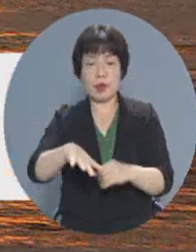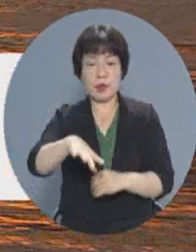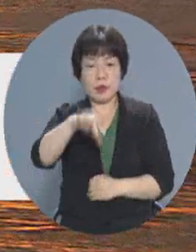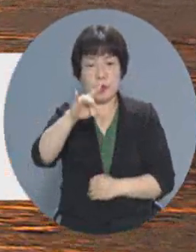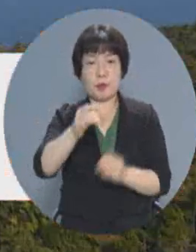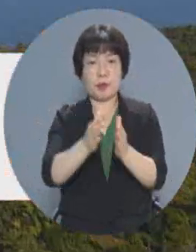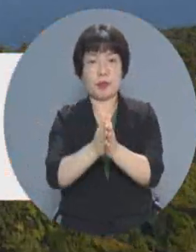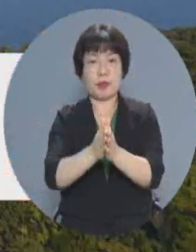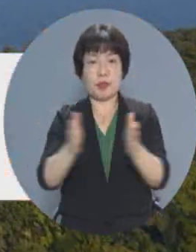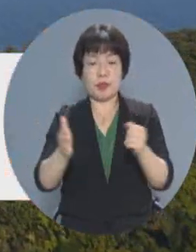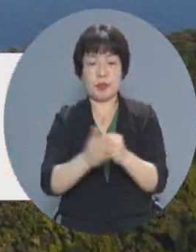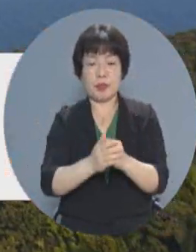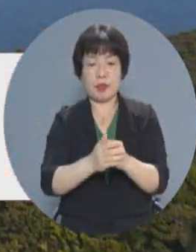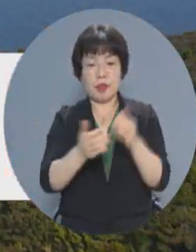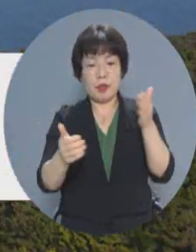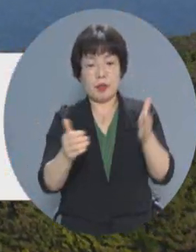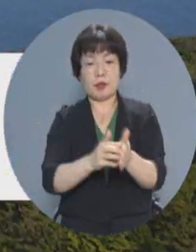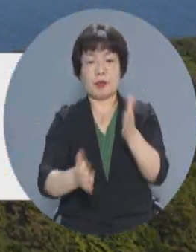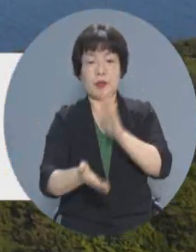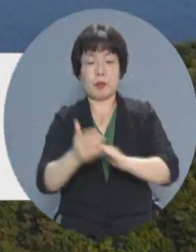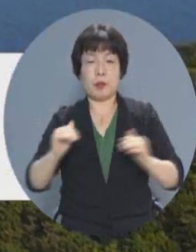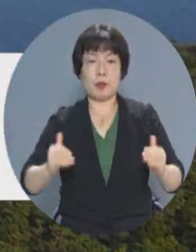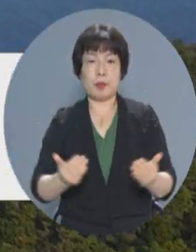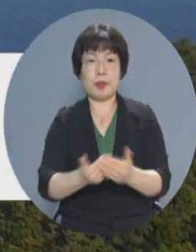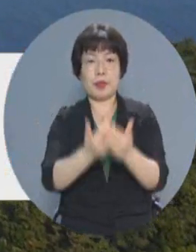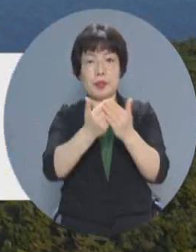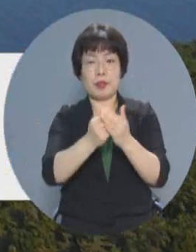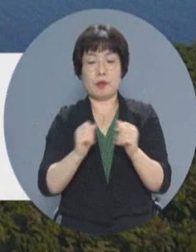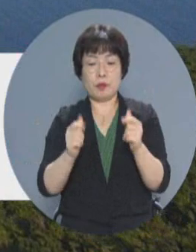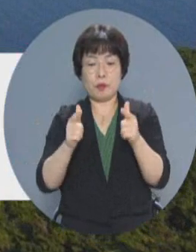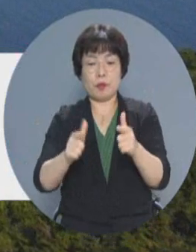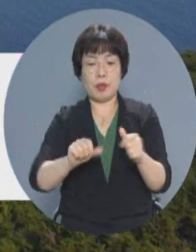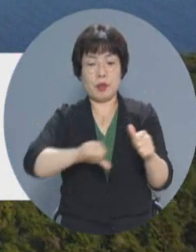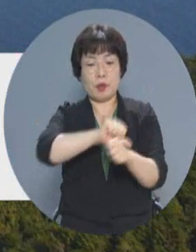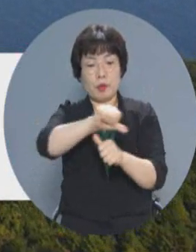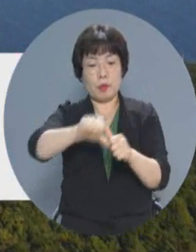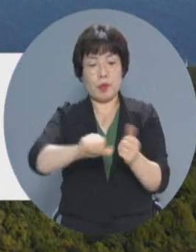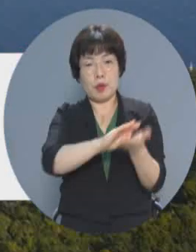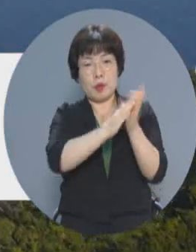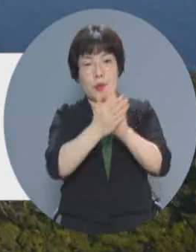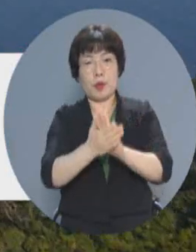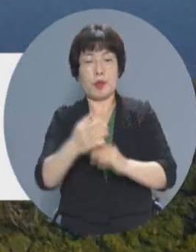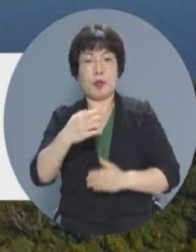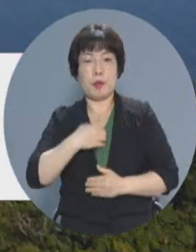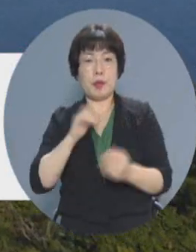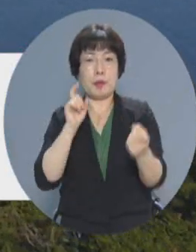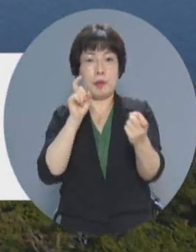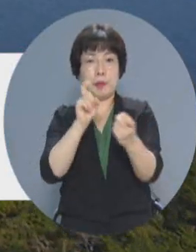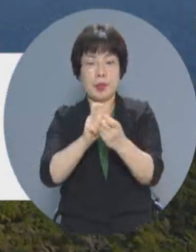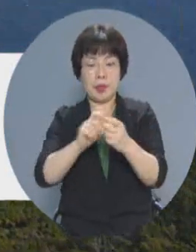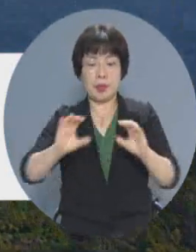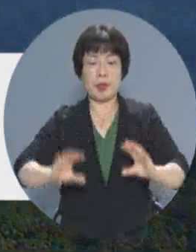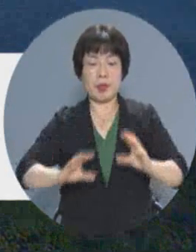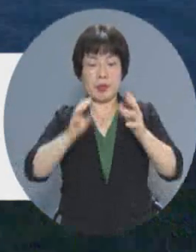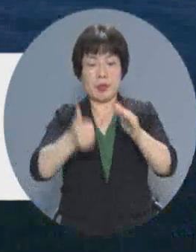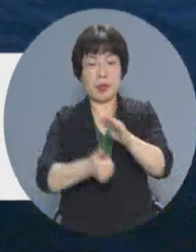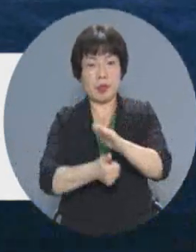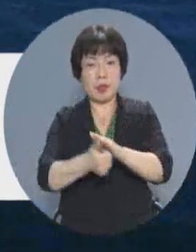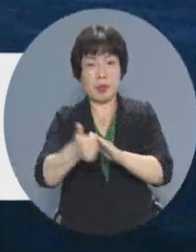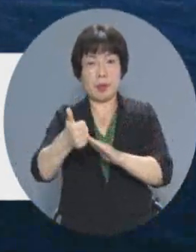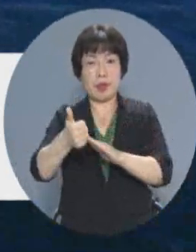기지이자 무한 성장의 동력이지만 기후변화 등으로 위기를 맞으면서 인류의 희망인